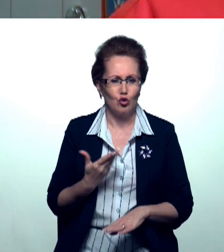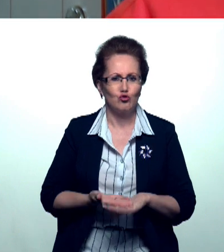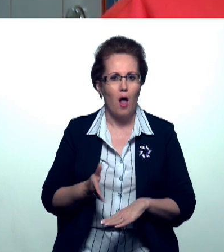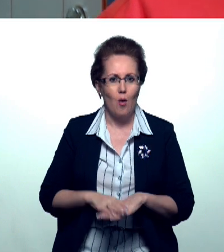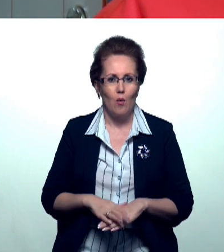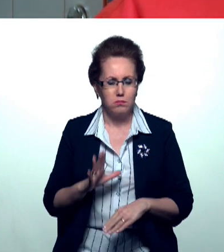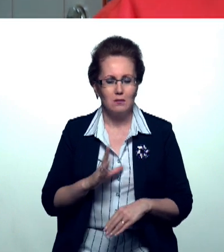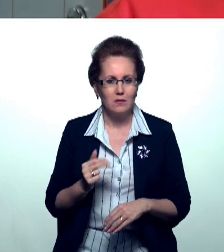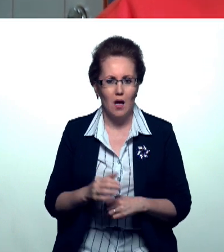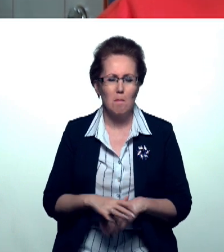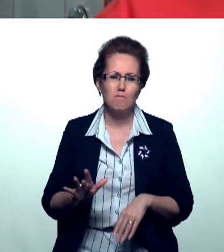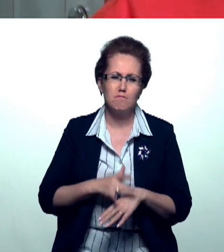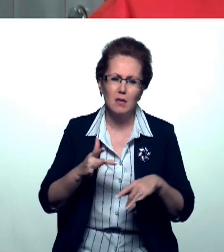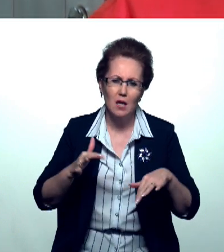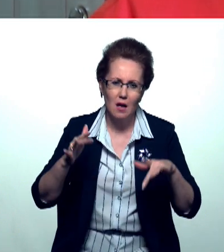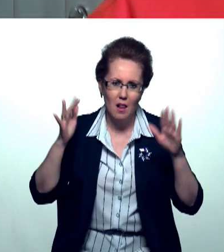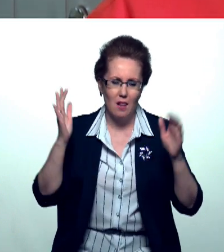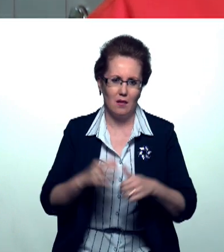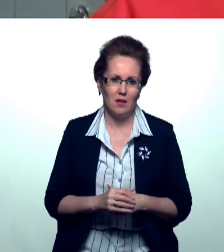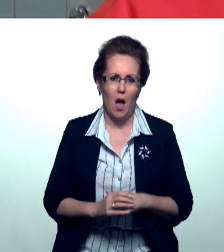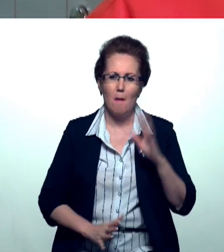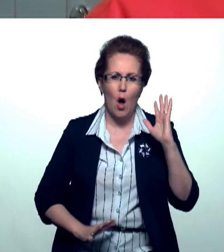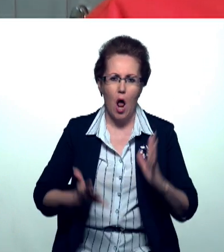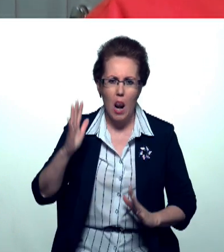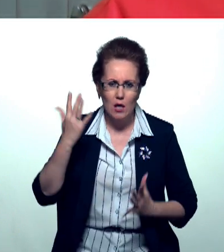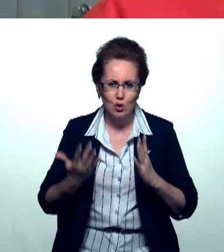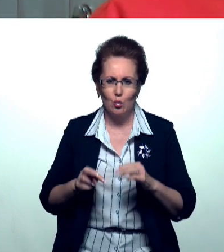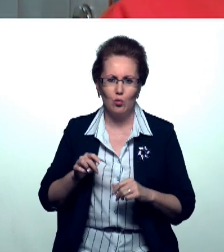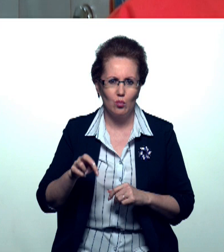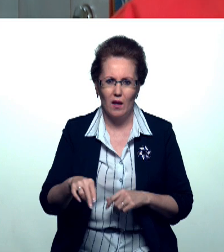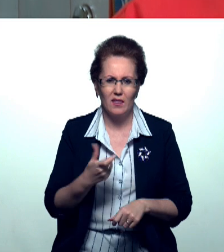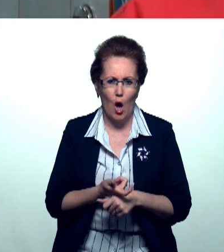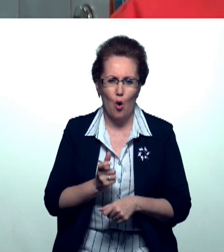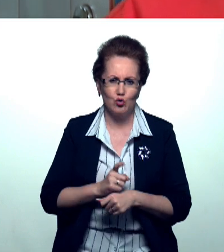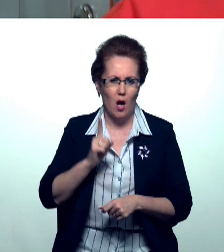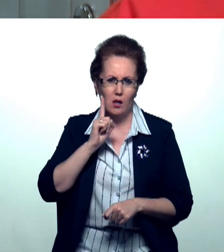тяжело, пыль, по лесу ходить еще не очень так.